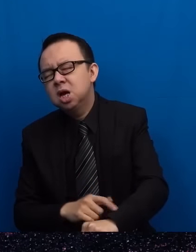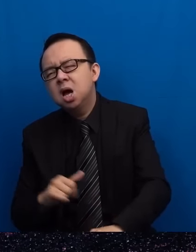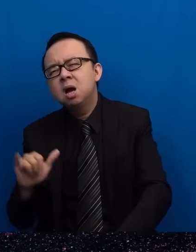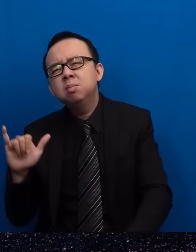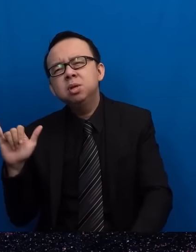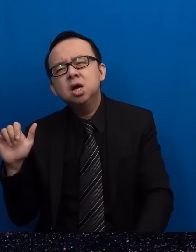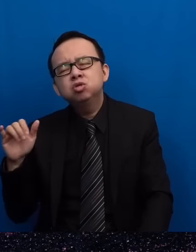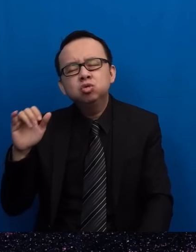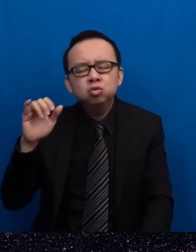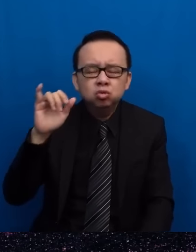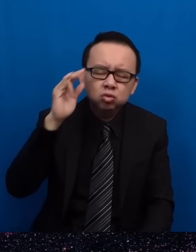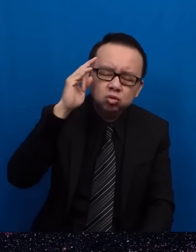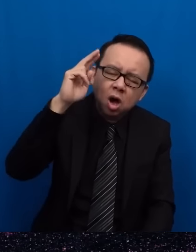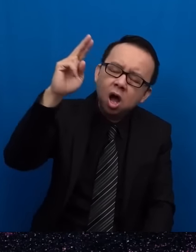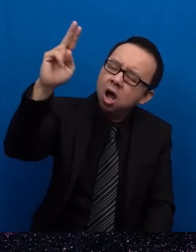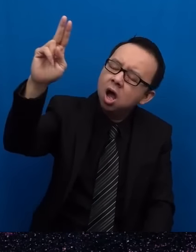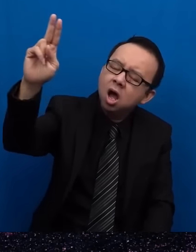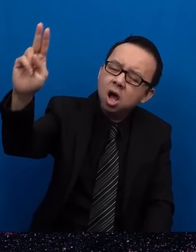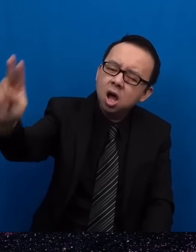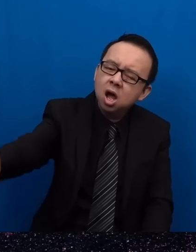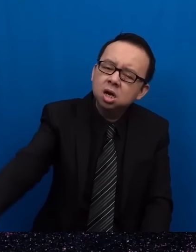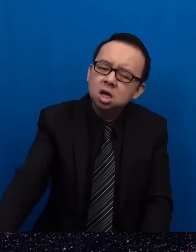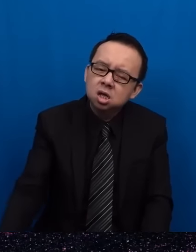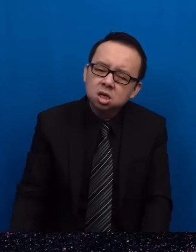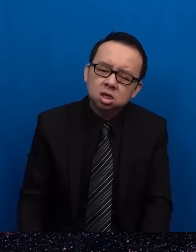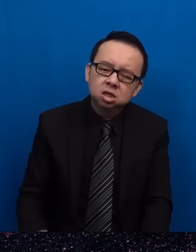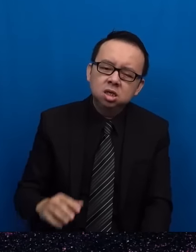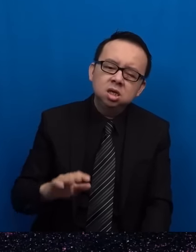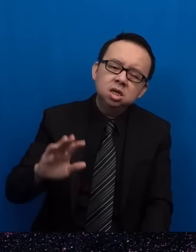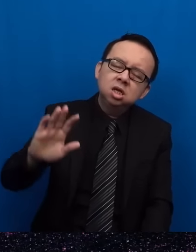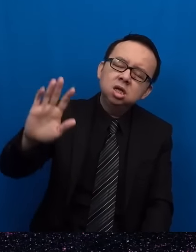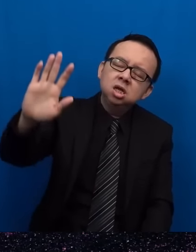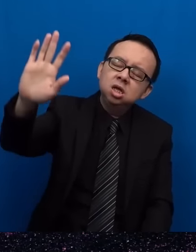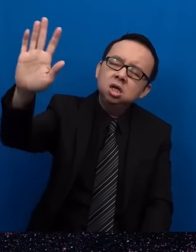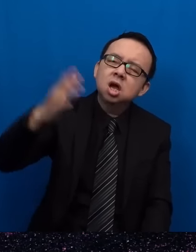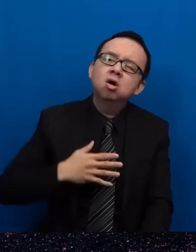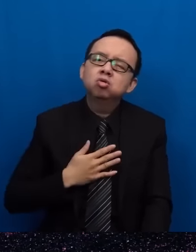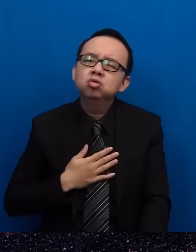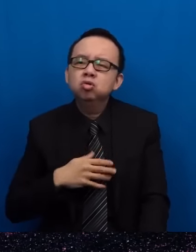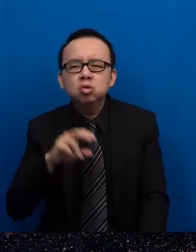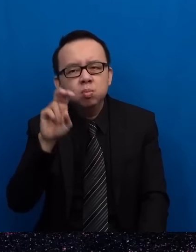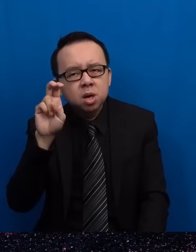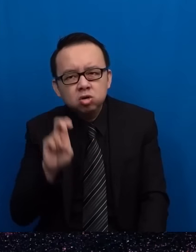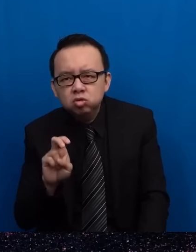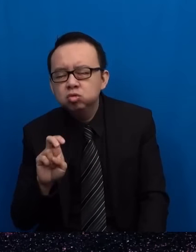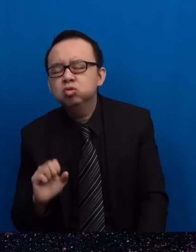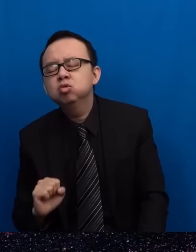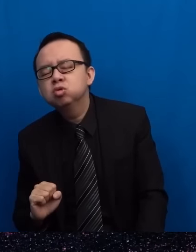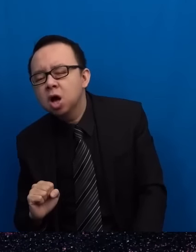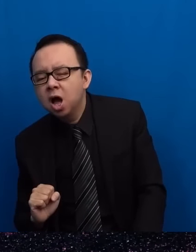Oh, perlu Kau Tuhan. Jika ku